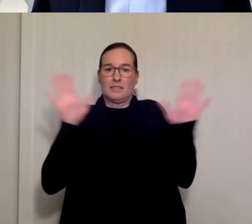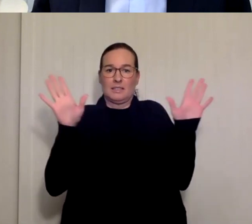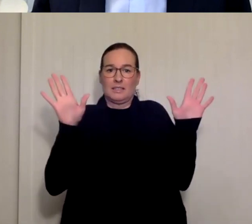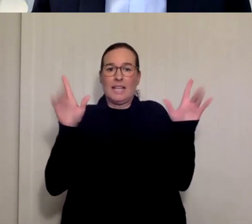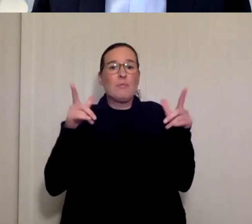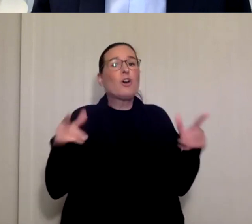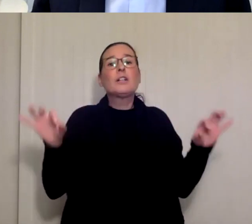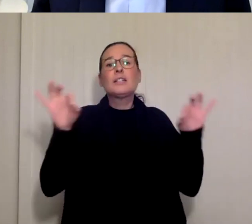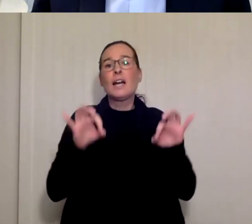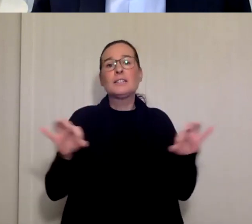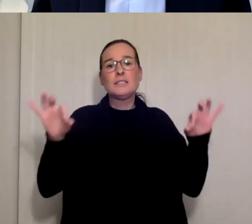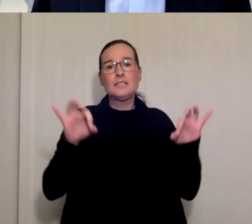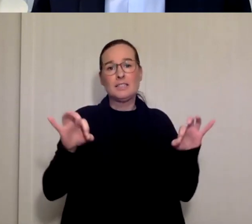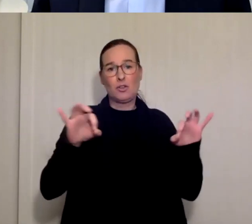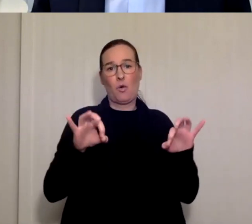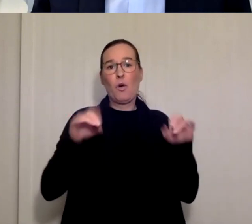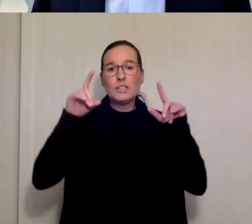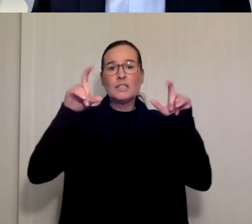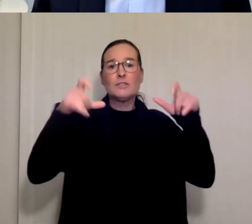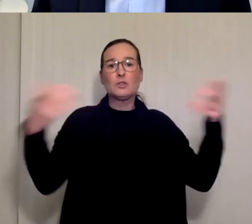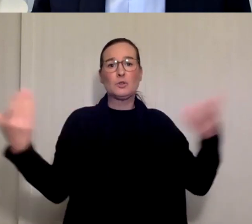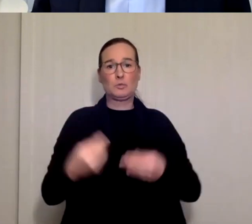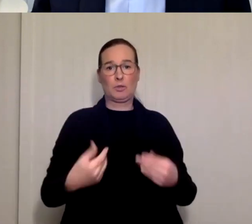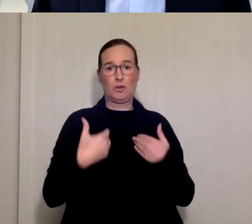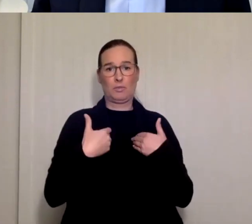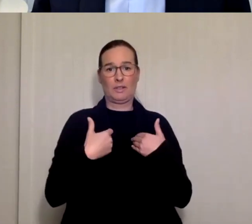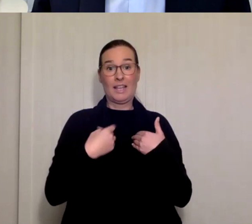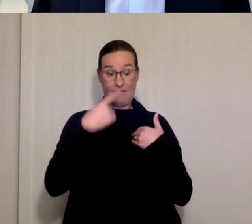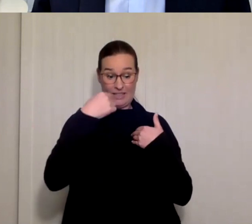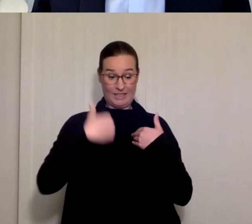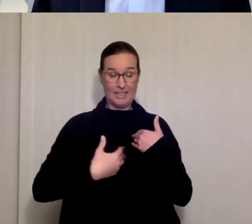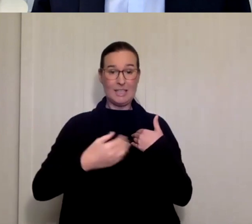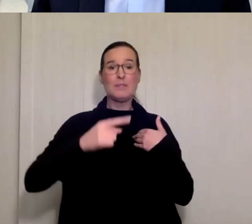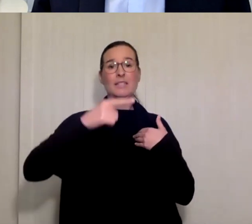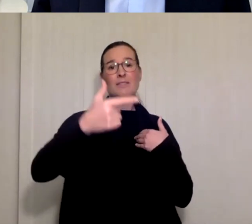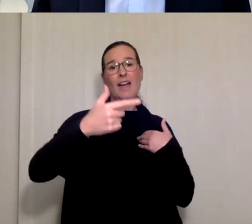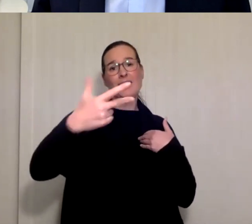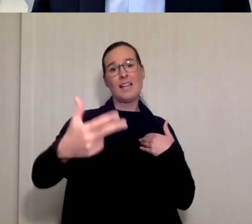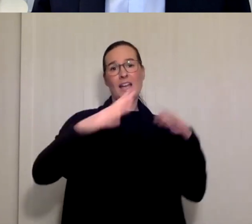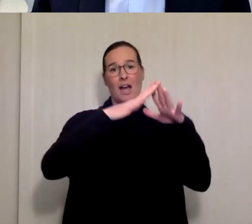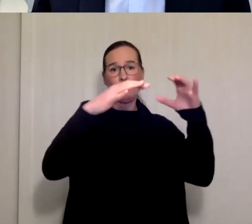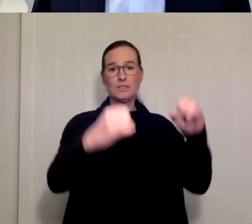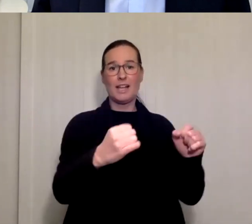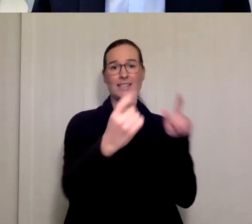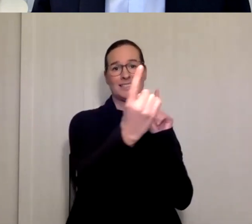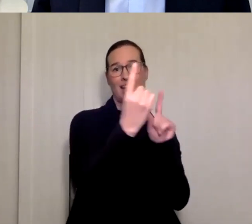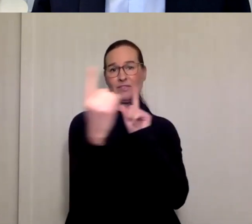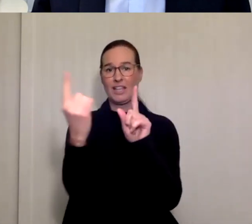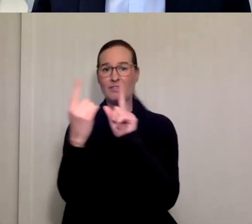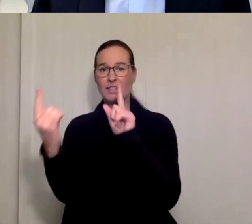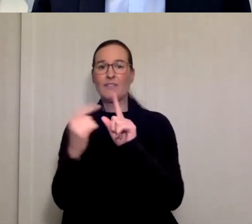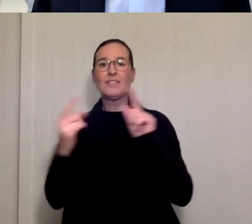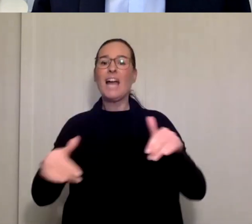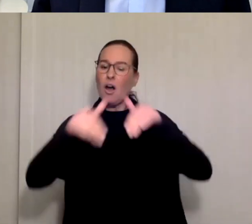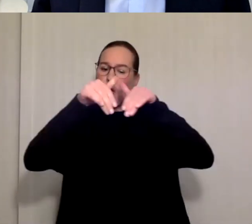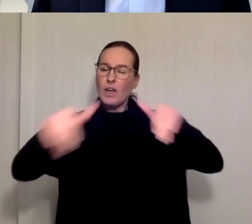Virus aufzufangen. Wenn diese Menschen sich mit 2 oder 3 anderen Haushalten zusammentun, die sich ebenfalls so abgrenzen, so konsequent, da